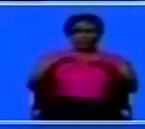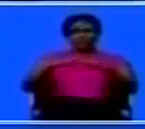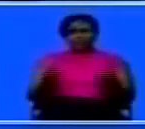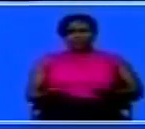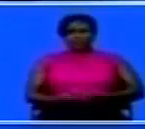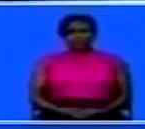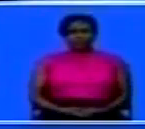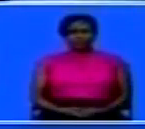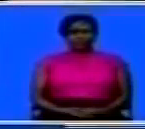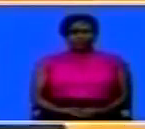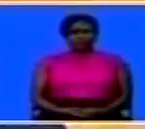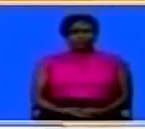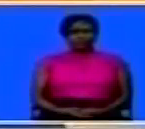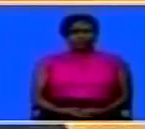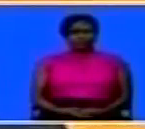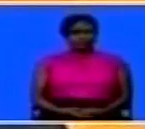leo.